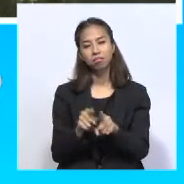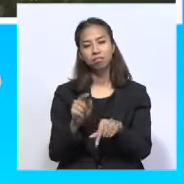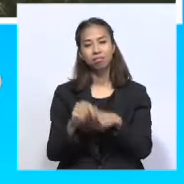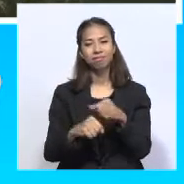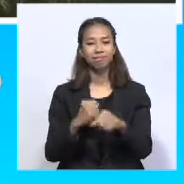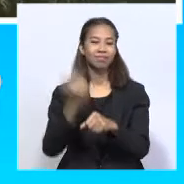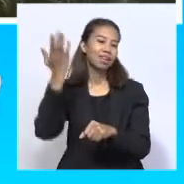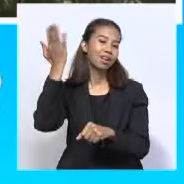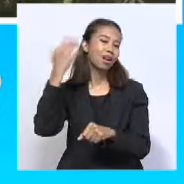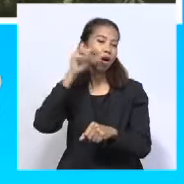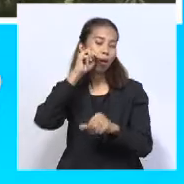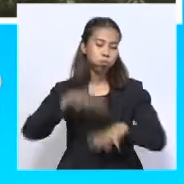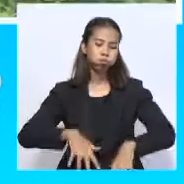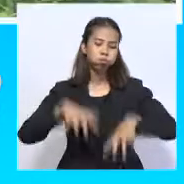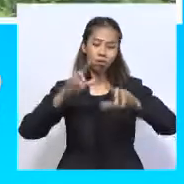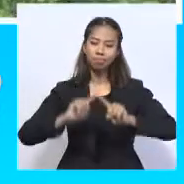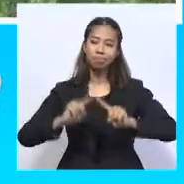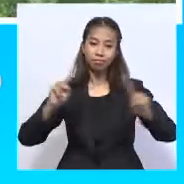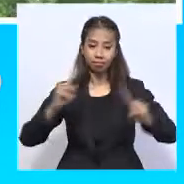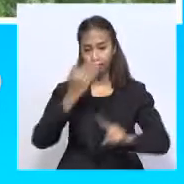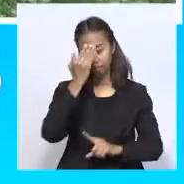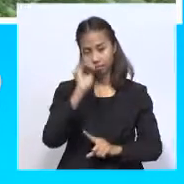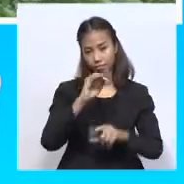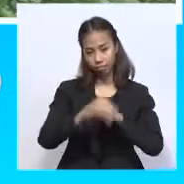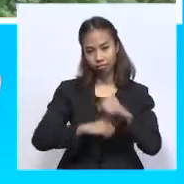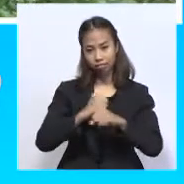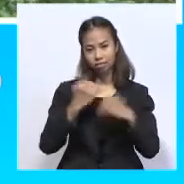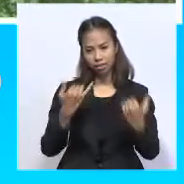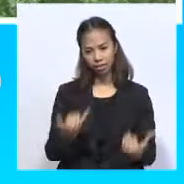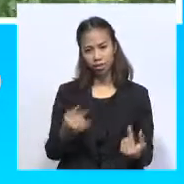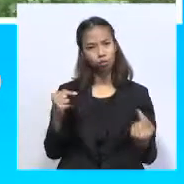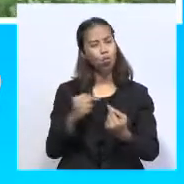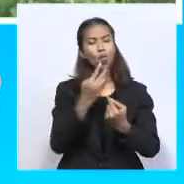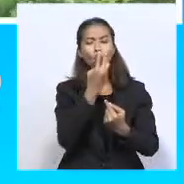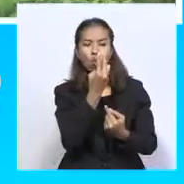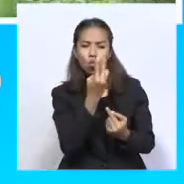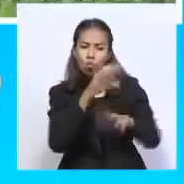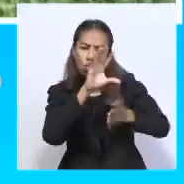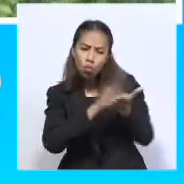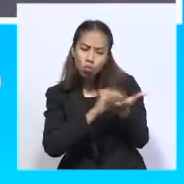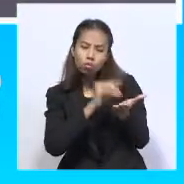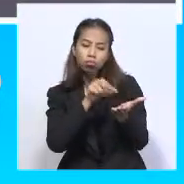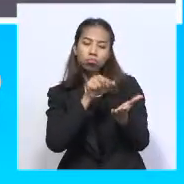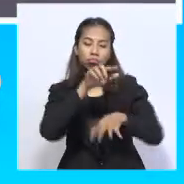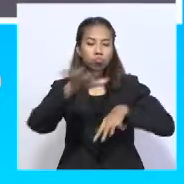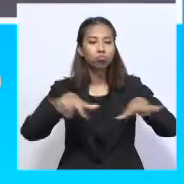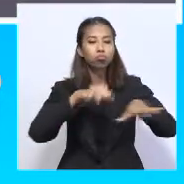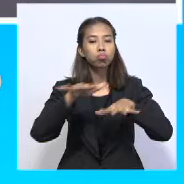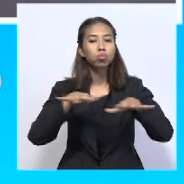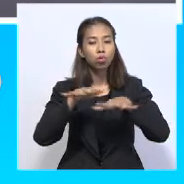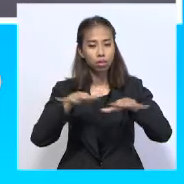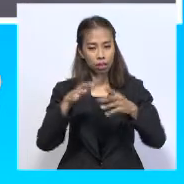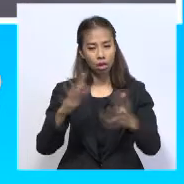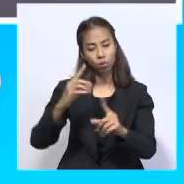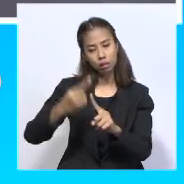ที่เกิดน้ำท่วมใหญ่พวกนั้นนะครับเพราะปีนี้มองว่าฝนนี่ต้องมาตามฤดูกาลปกตินะครับและช่วงเดือนกรก